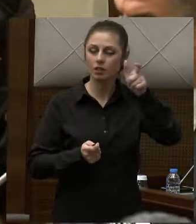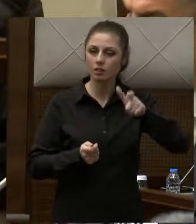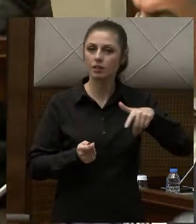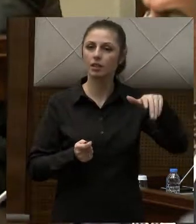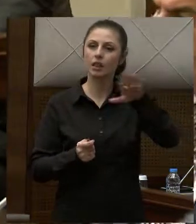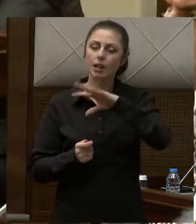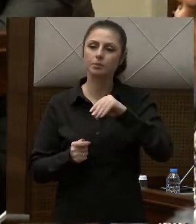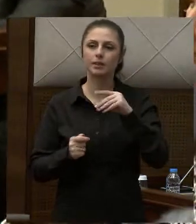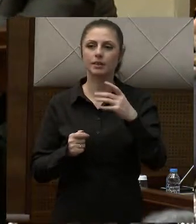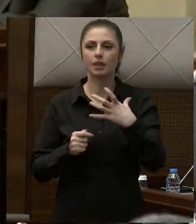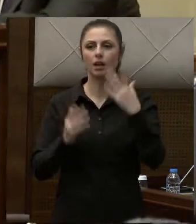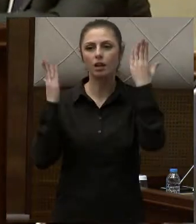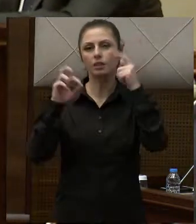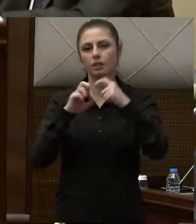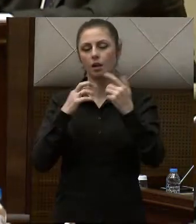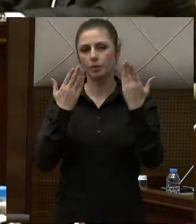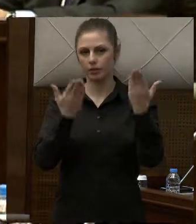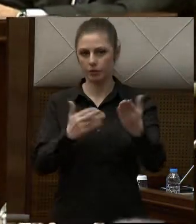şükran ve minnetle anarken,